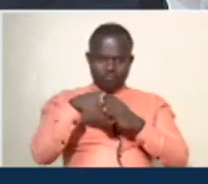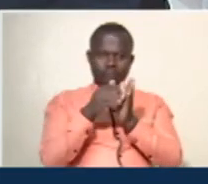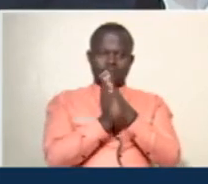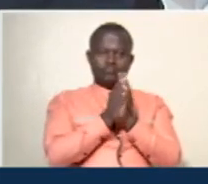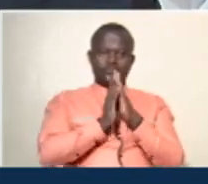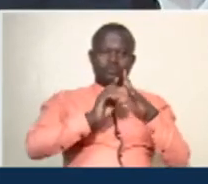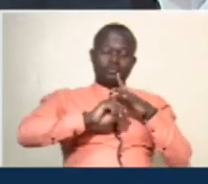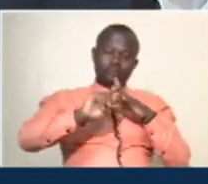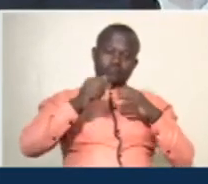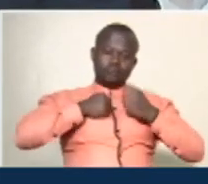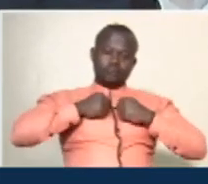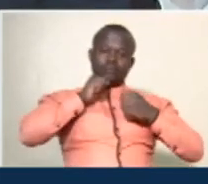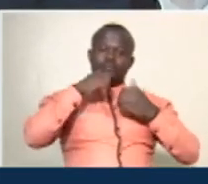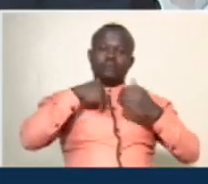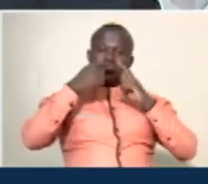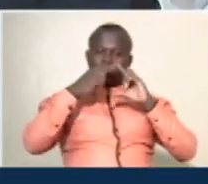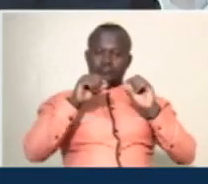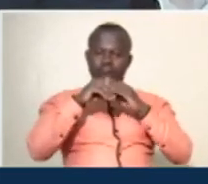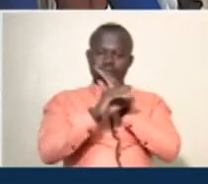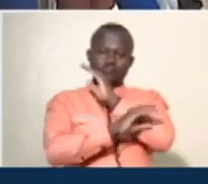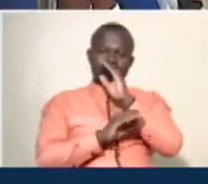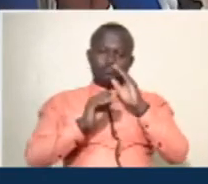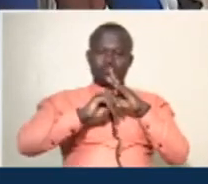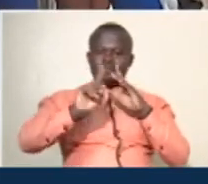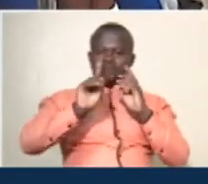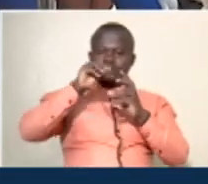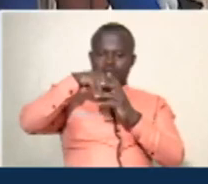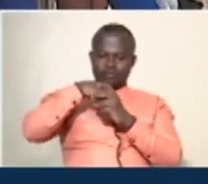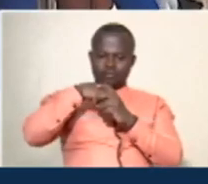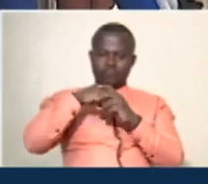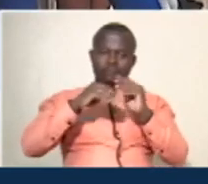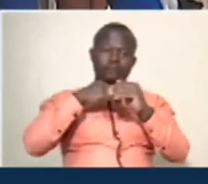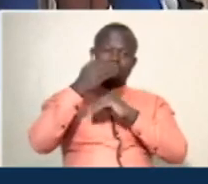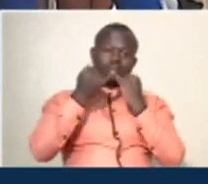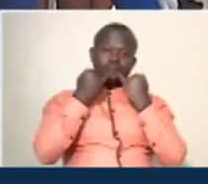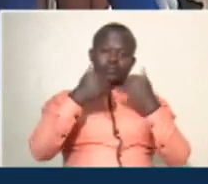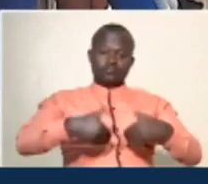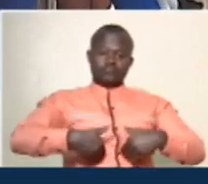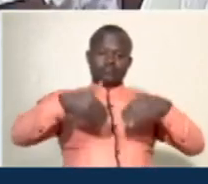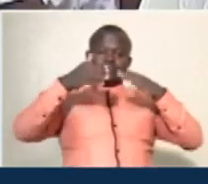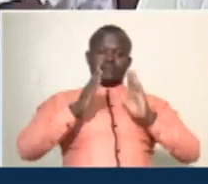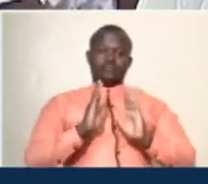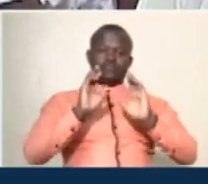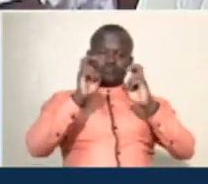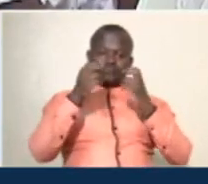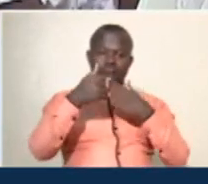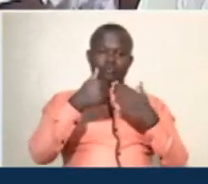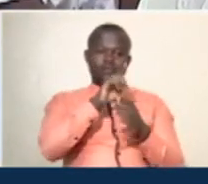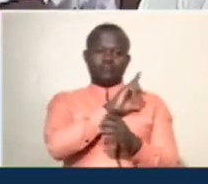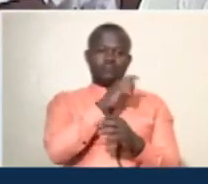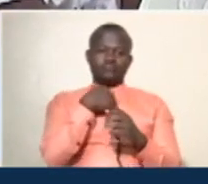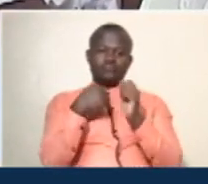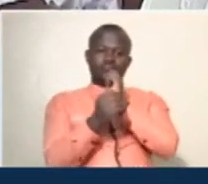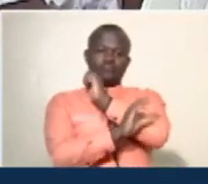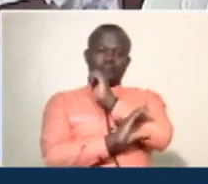aho abanyarwanda batari bafite ijambo mu bihugu bari barahungiyemo, maze abwira urubyiruko ko rufite amahirwe yo kuba bafite